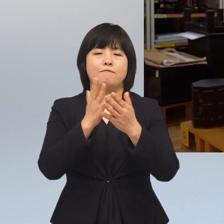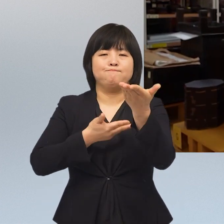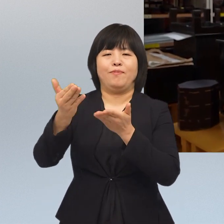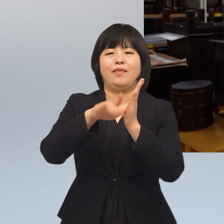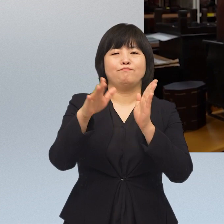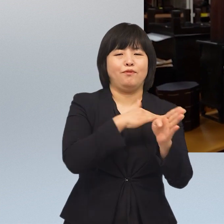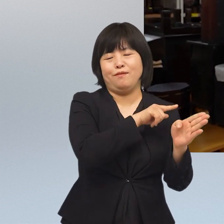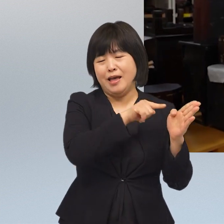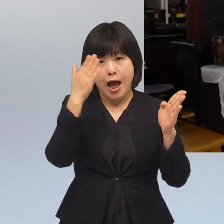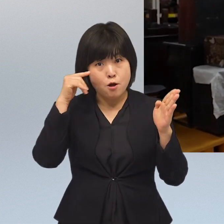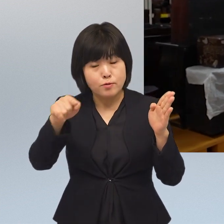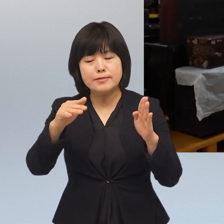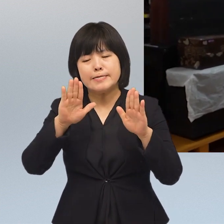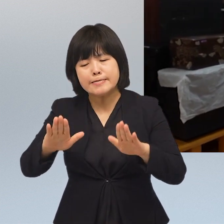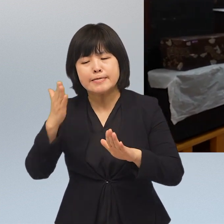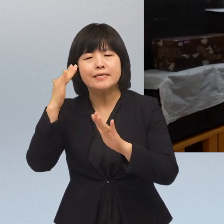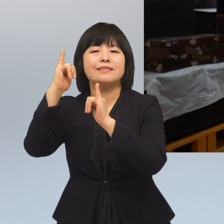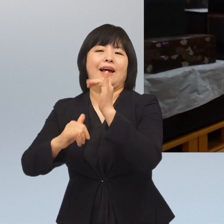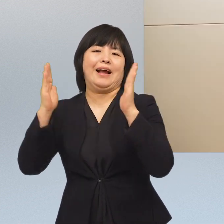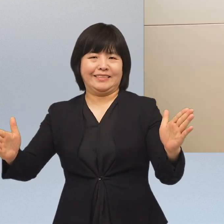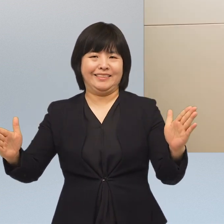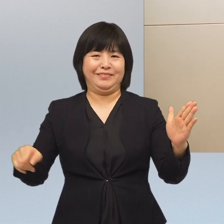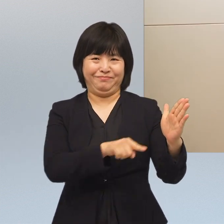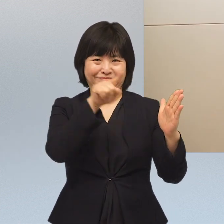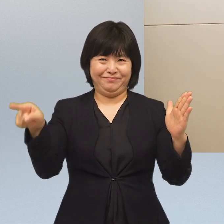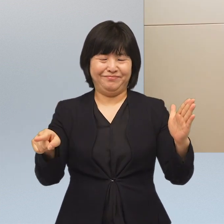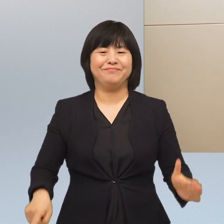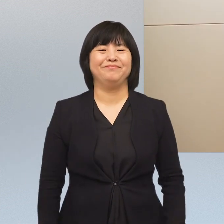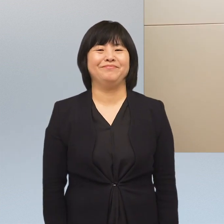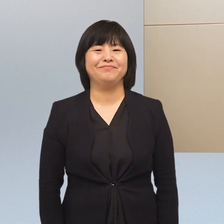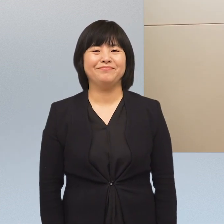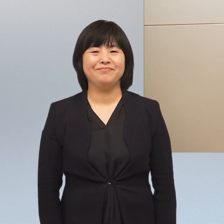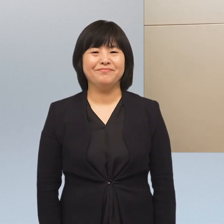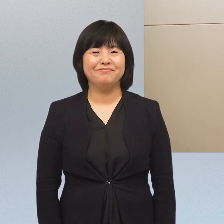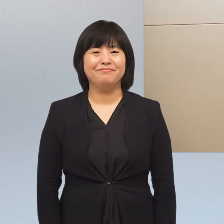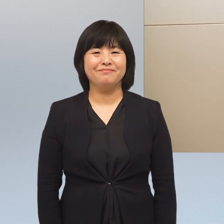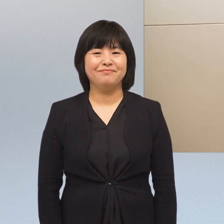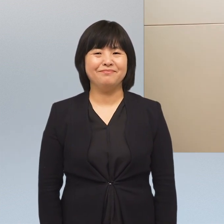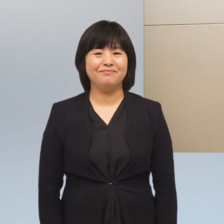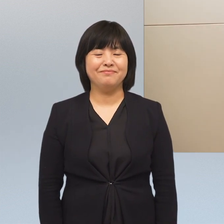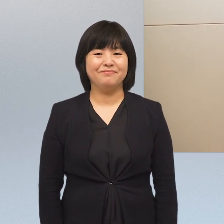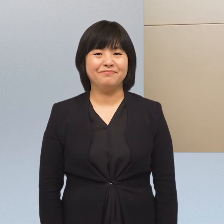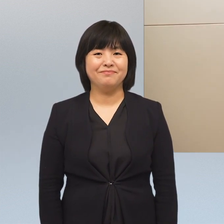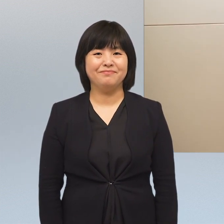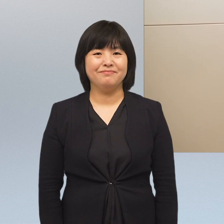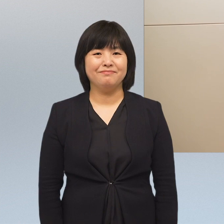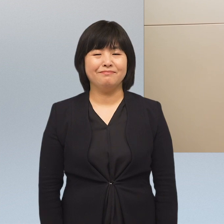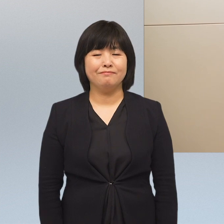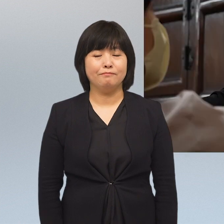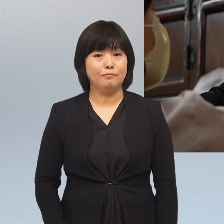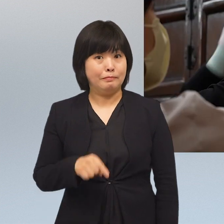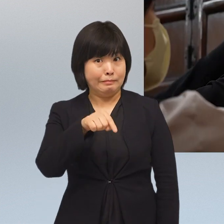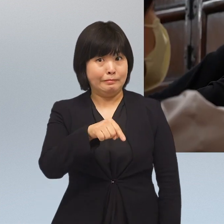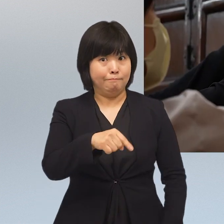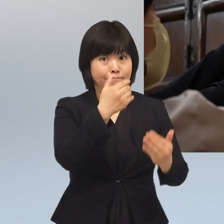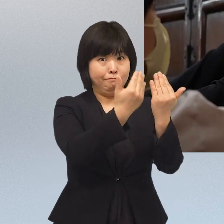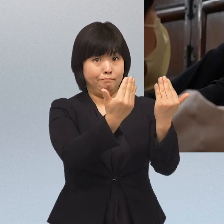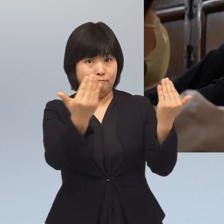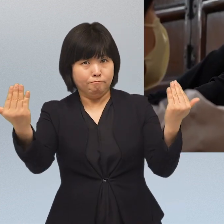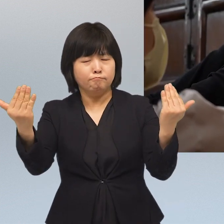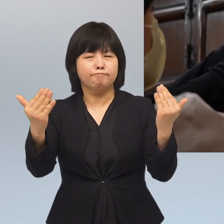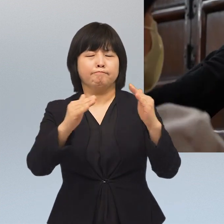표상. 2023년 근현대사 박물관 현명망 지원 사업에 선정된 이번 전시는